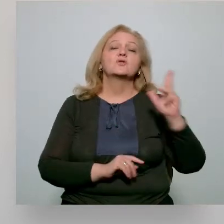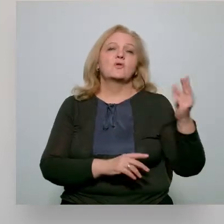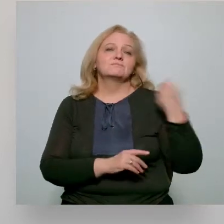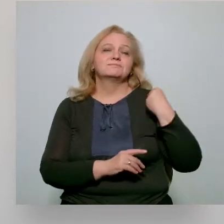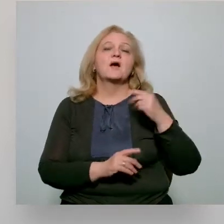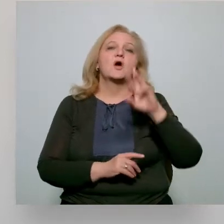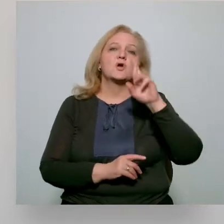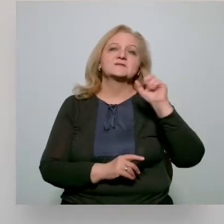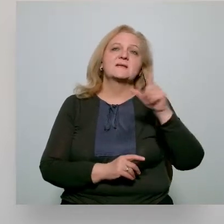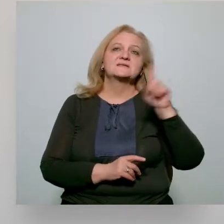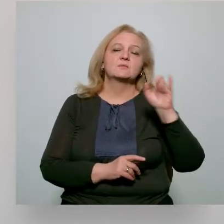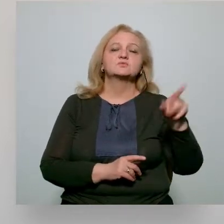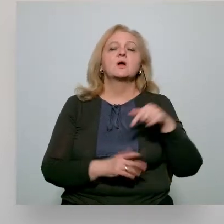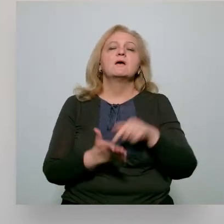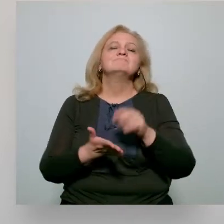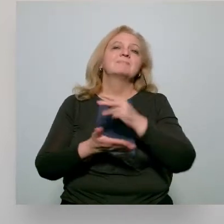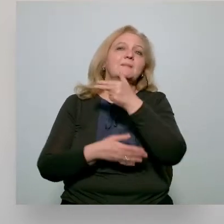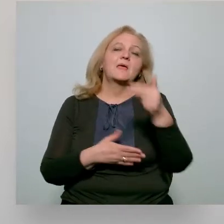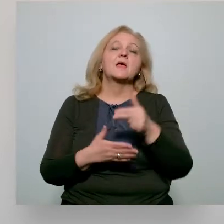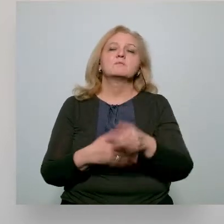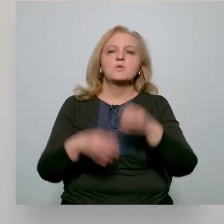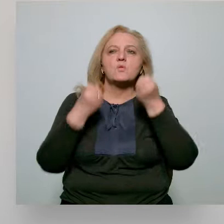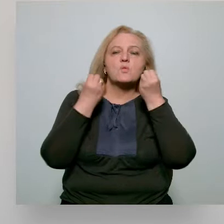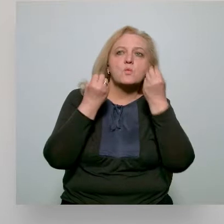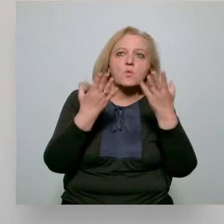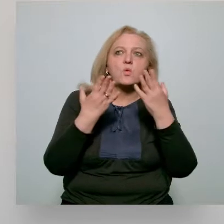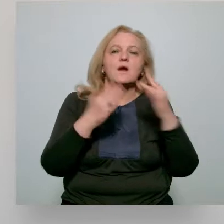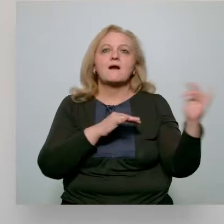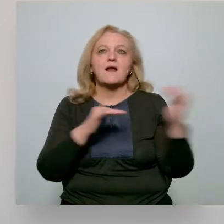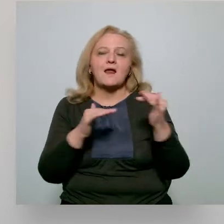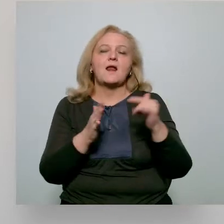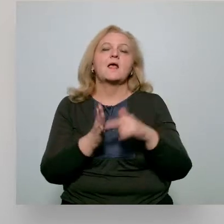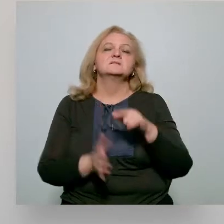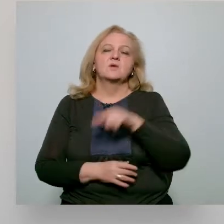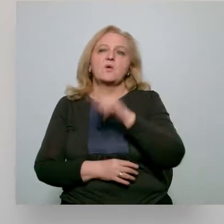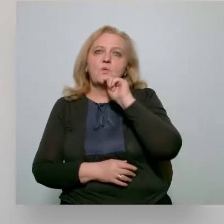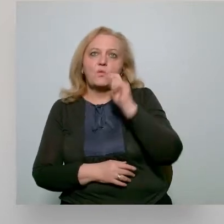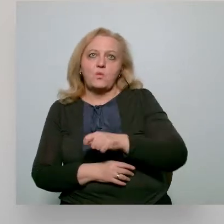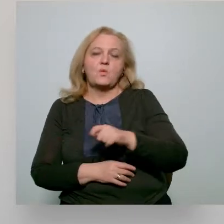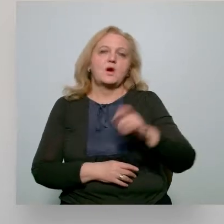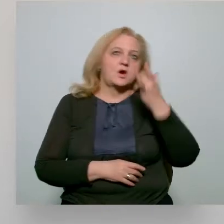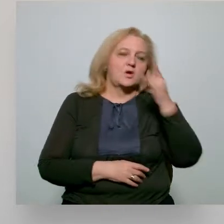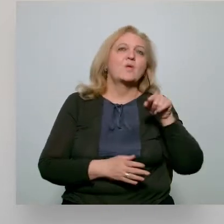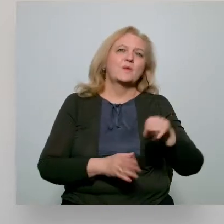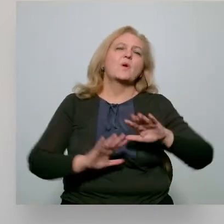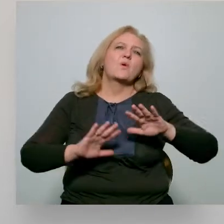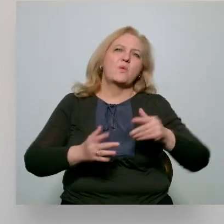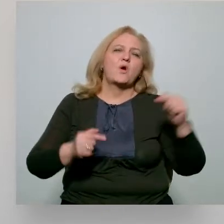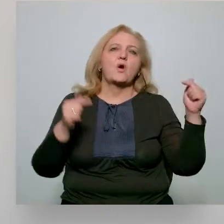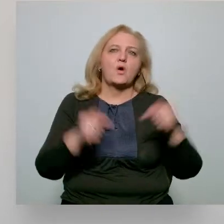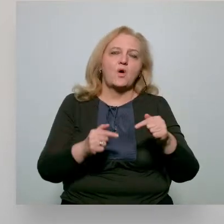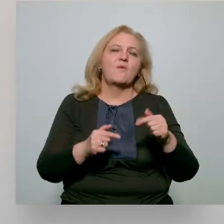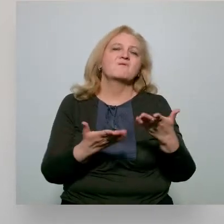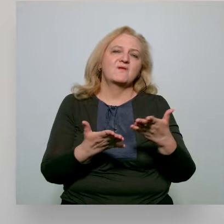o kulturalnych relacjach ukraińsko-rosyjskich, a w zasadzie o konflikcie kulturalnym, znaczy między kulturą